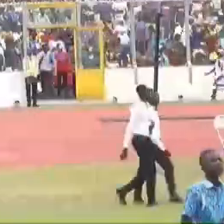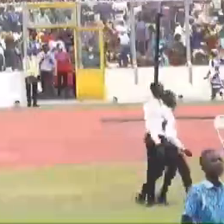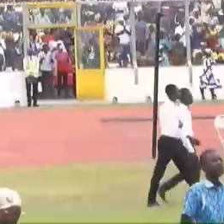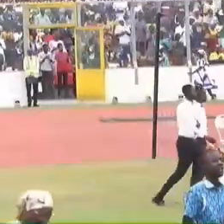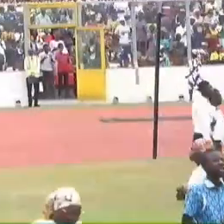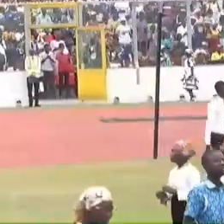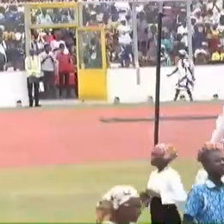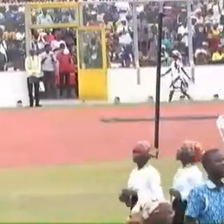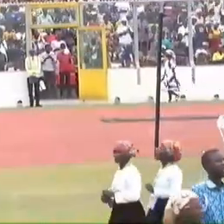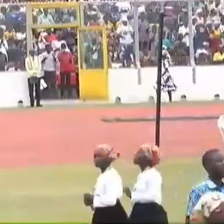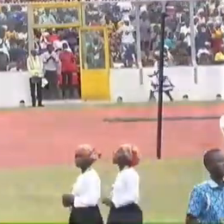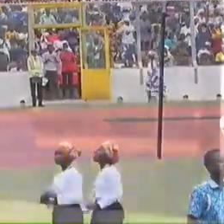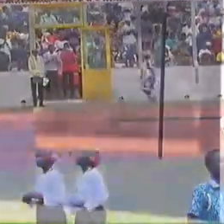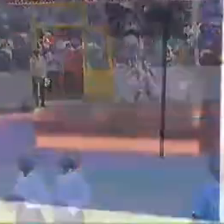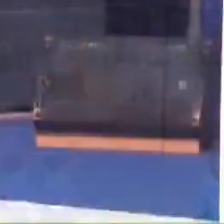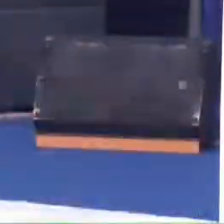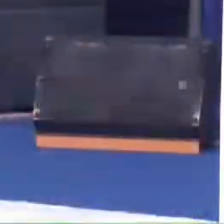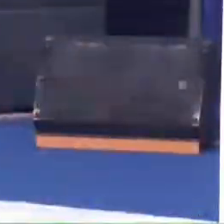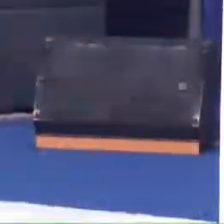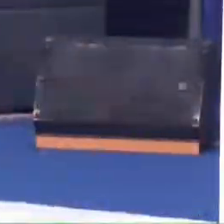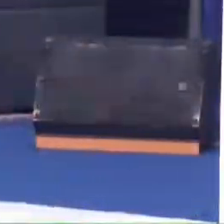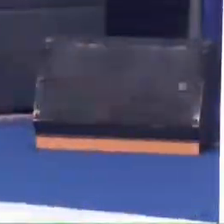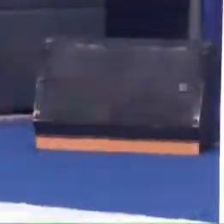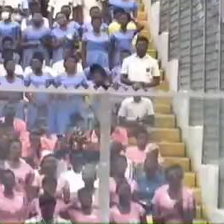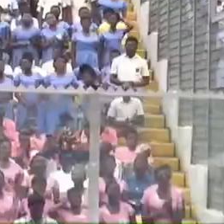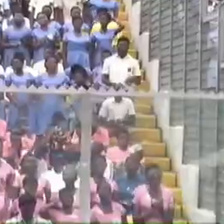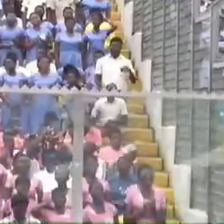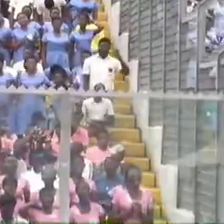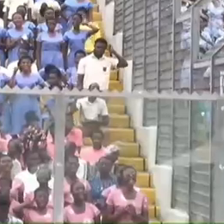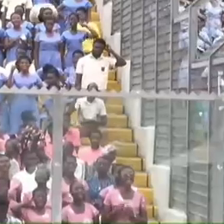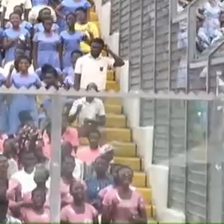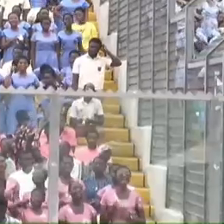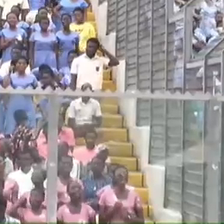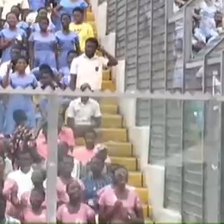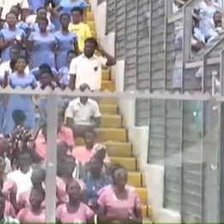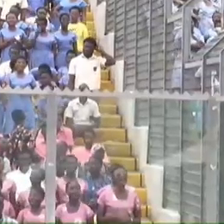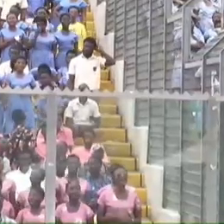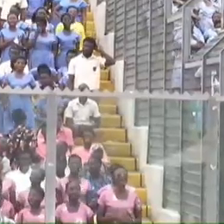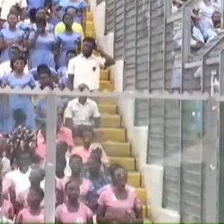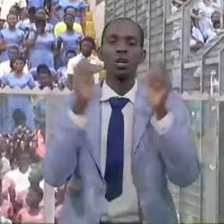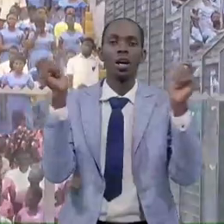Bienvenue, pasteur. Merci, pasteur. Tout le monde, gloire à Dieu.